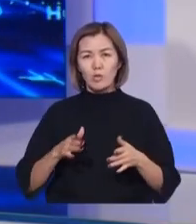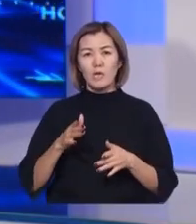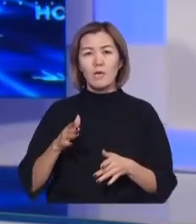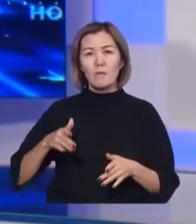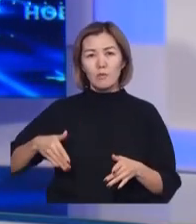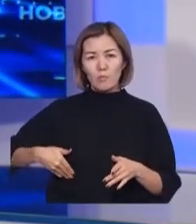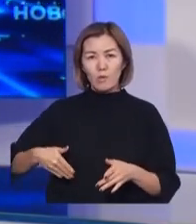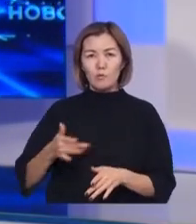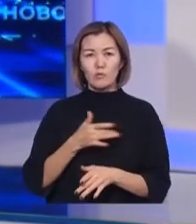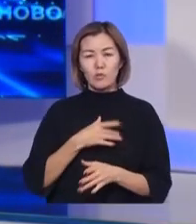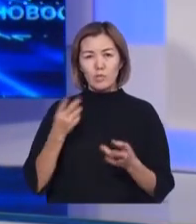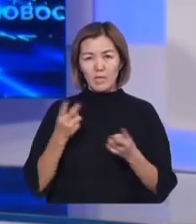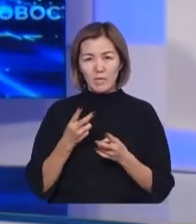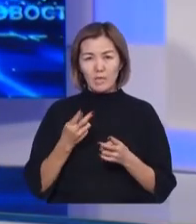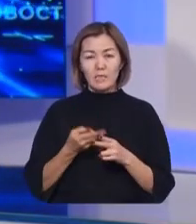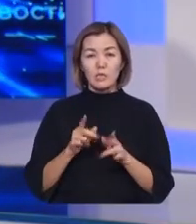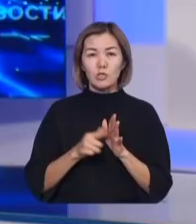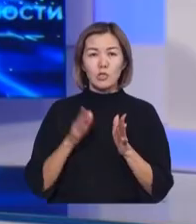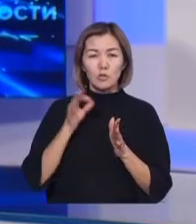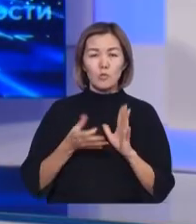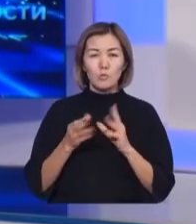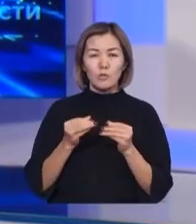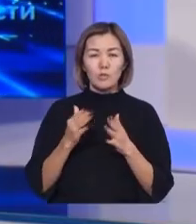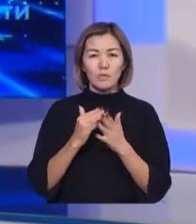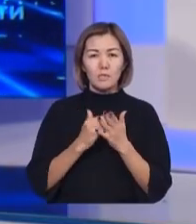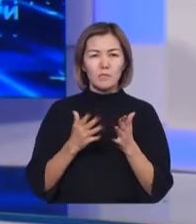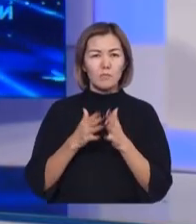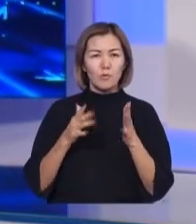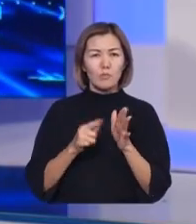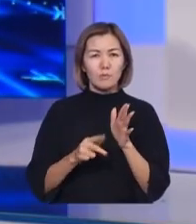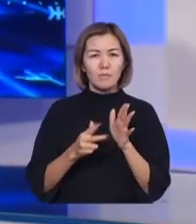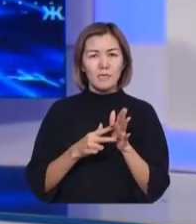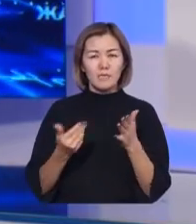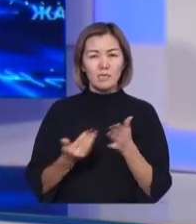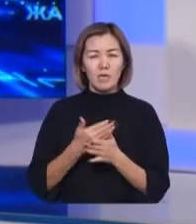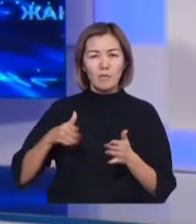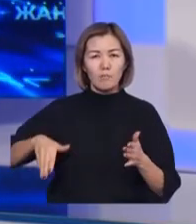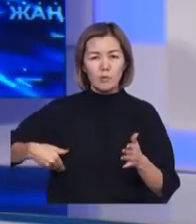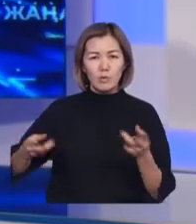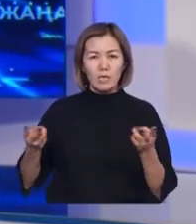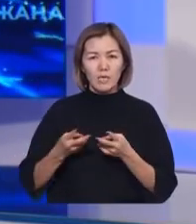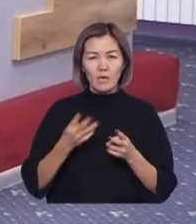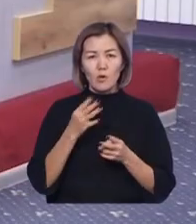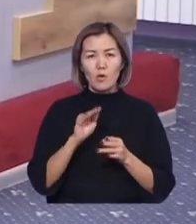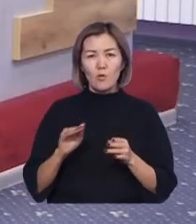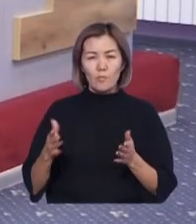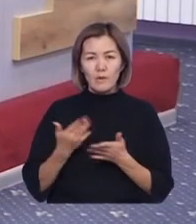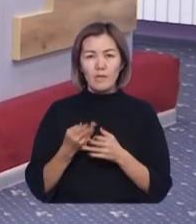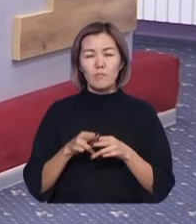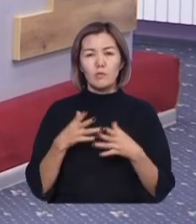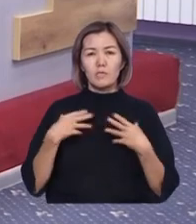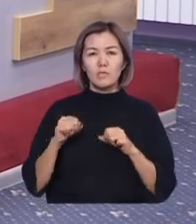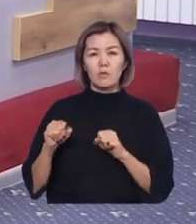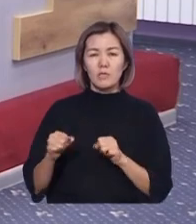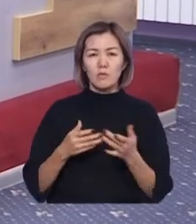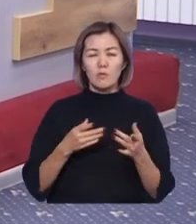және жүрегі жарамсыздар тұр. Жетісу облысында да бұл тізім үлкен. 78 адамға жаңа бүйрек қажет, оның 4-теуі бала. Бұл туралы денсаулық